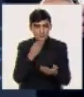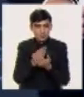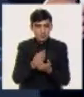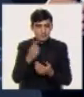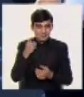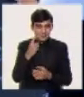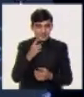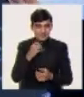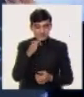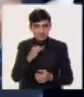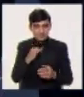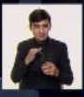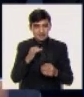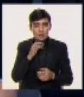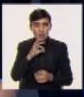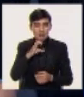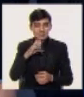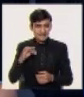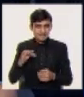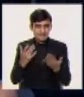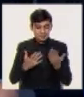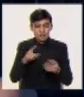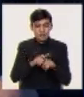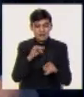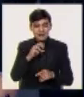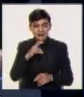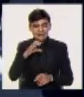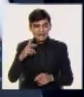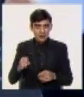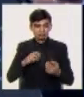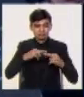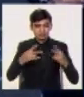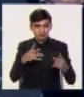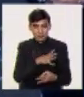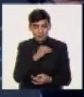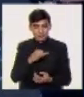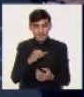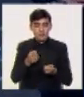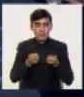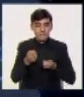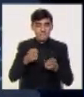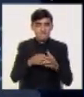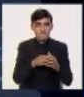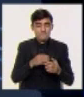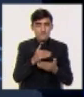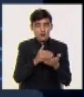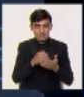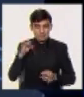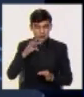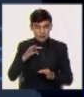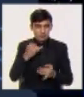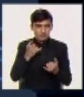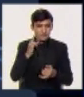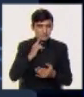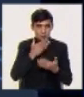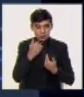собственников имущества или ОСИ, которые должны прийти на смену КСК. Официально такой формы управления недвижимостью еще нет. А ведь в